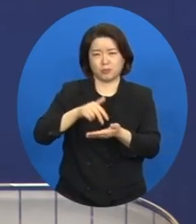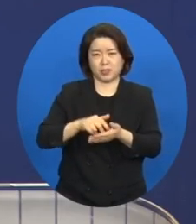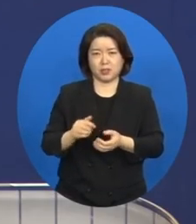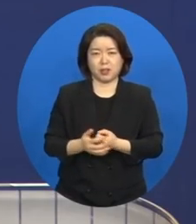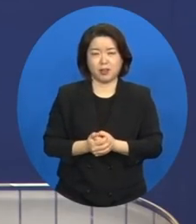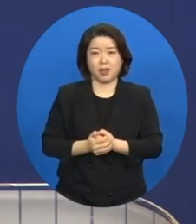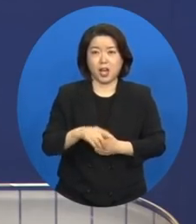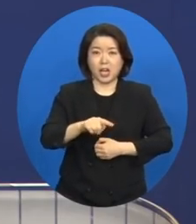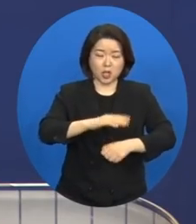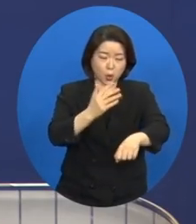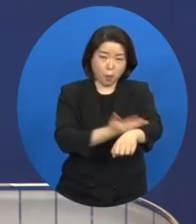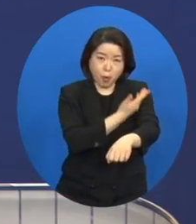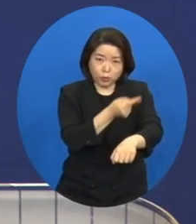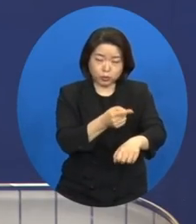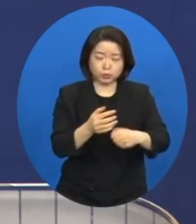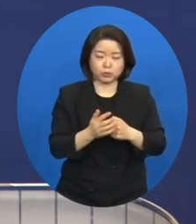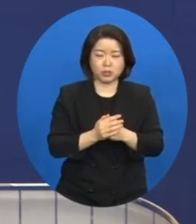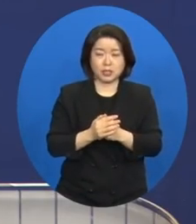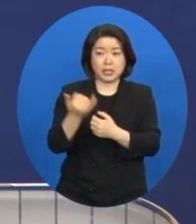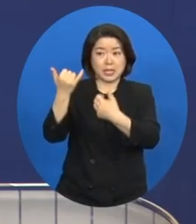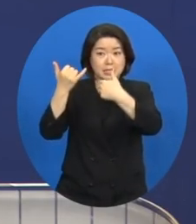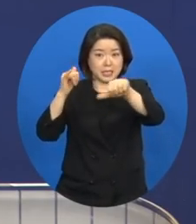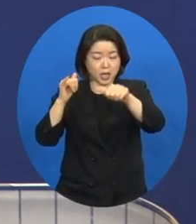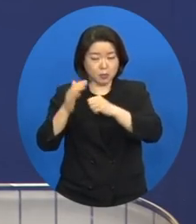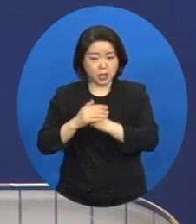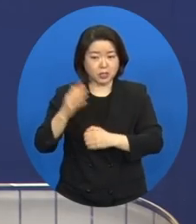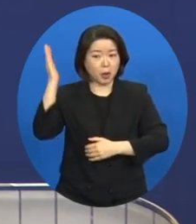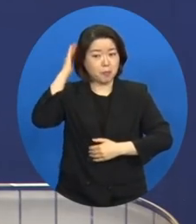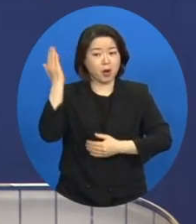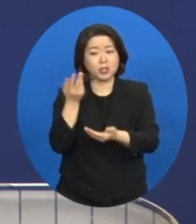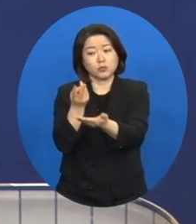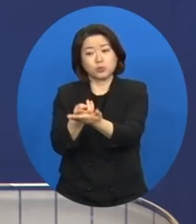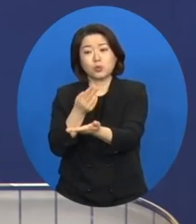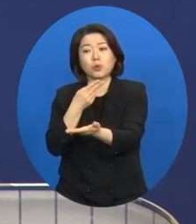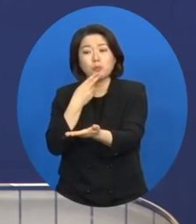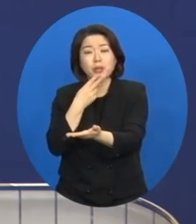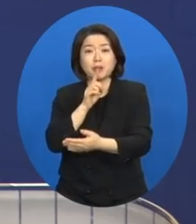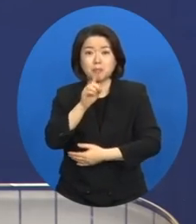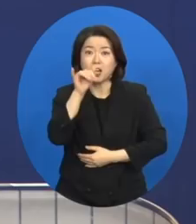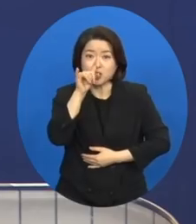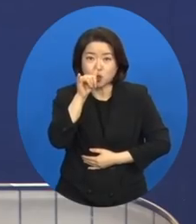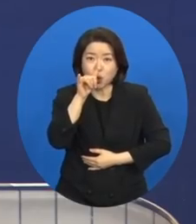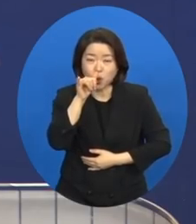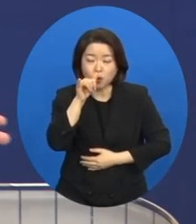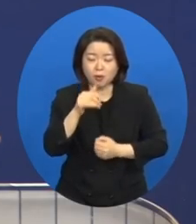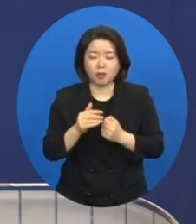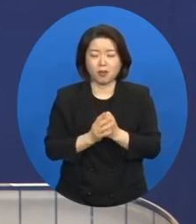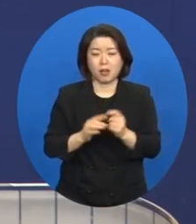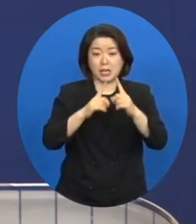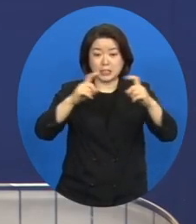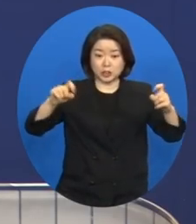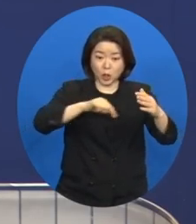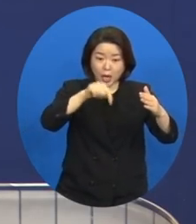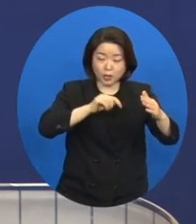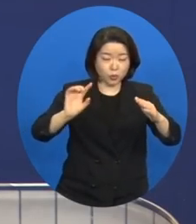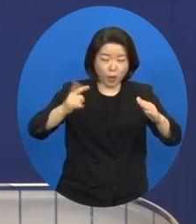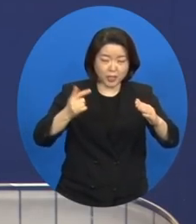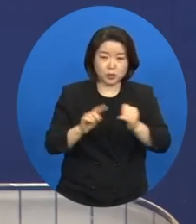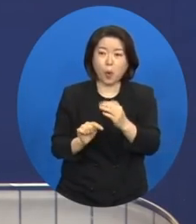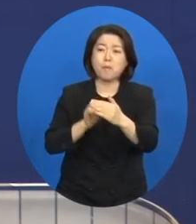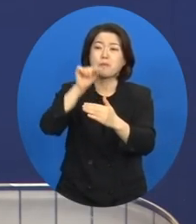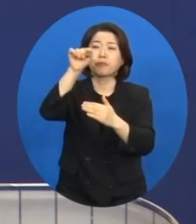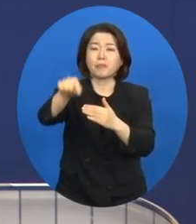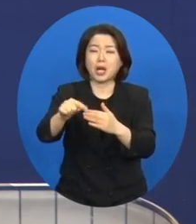노동자셨습니다. 인자는 머리 누울 곳이 없다고 했습니다. 그리고 예수님은 성 안도 아니고 그 밖에서